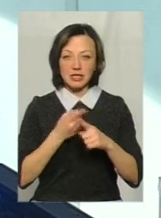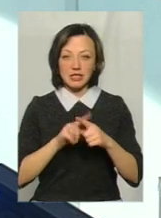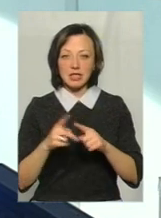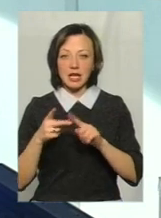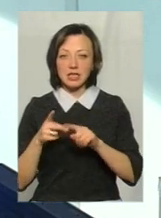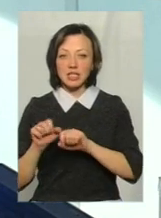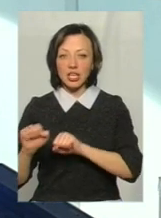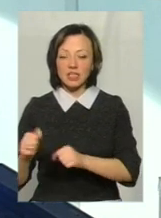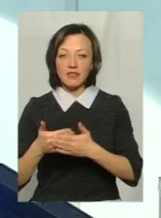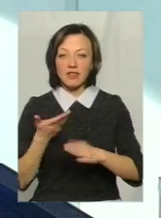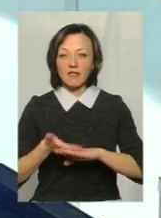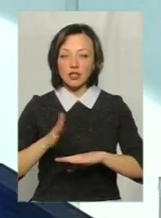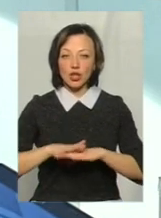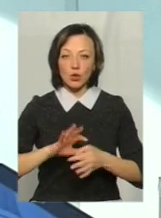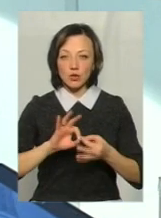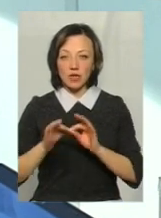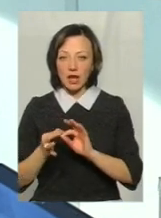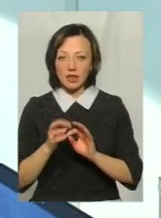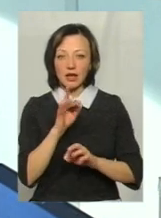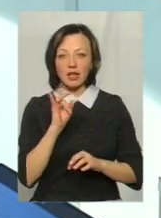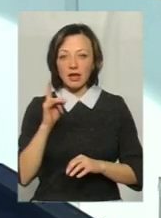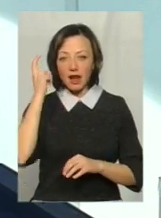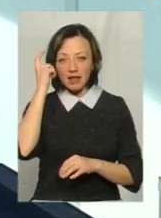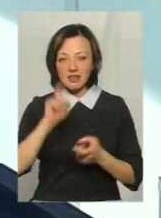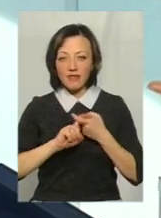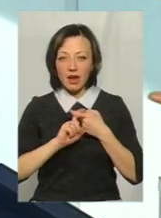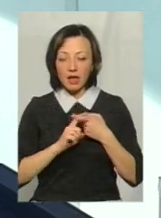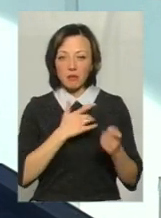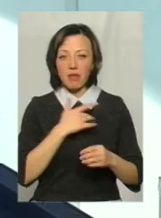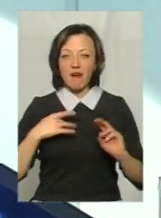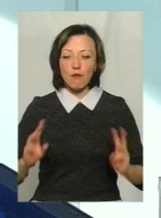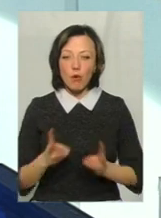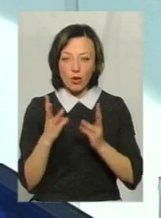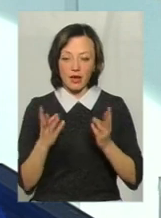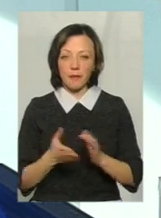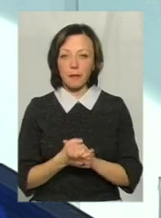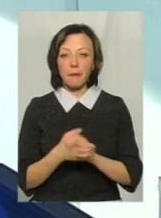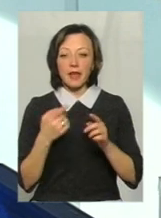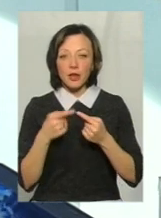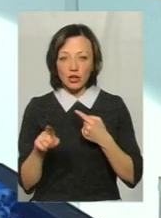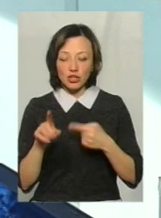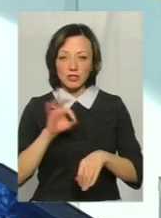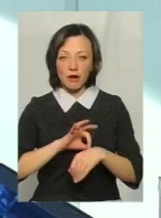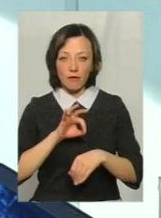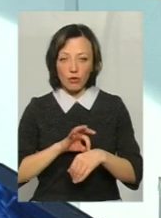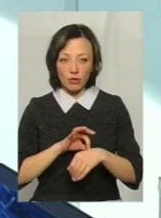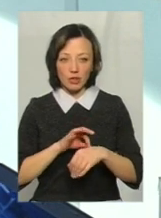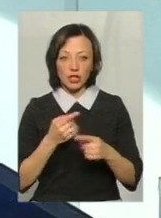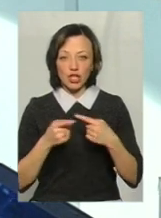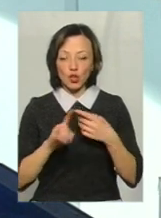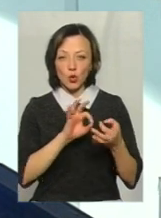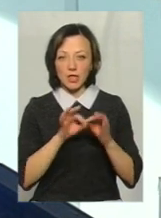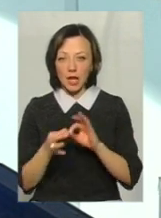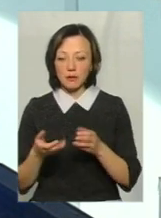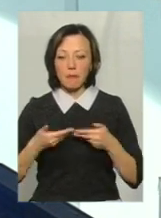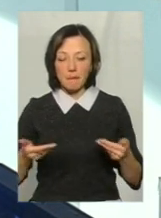захищення від таких важких ускладнень, як корівий енцефаліт, як корова пневмонія, якщо ми говоримо про кір. Інші захворювання, то інші ускладнення.